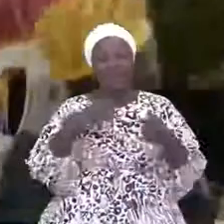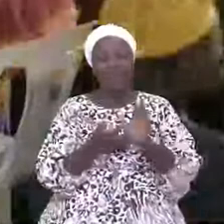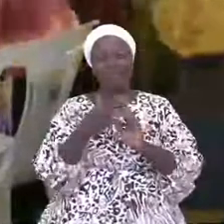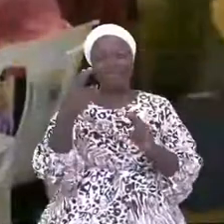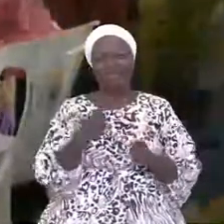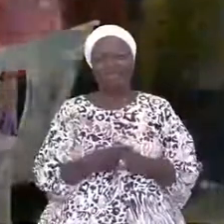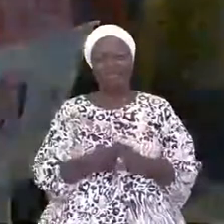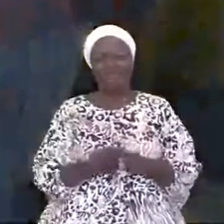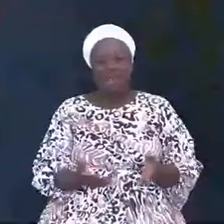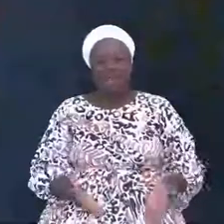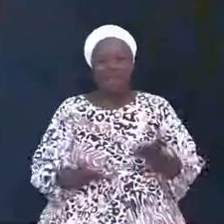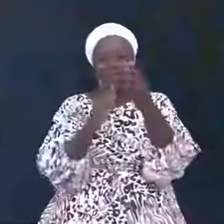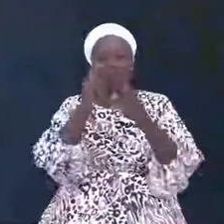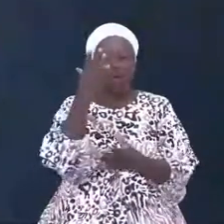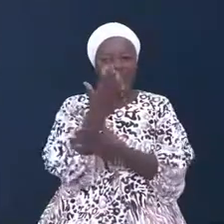va t'atteindre là-bas.